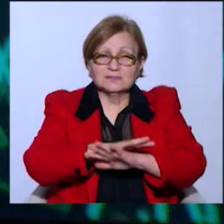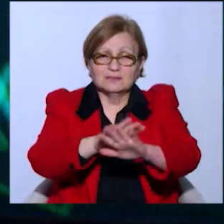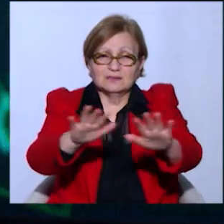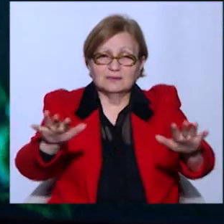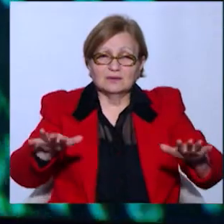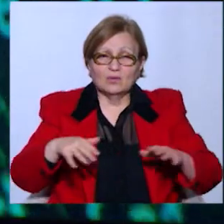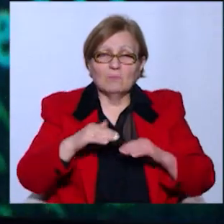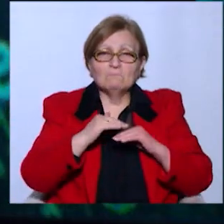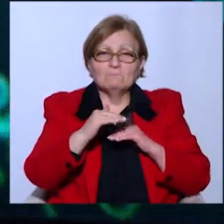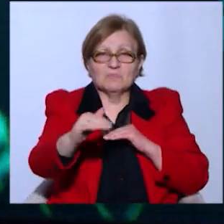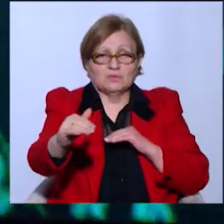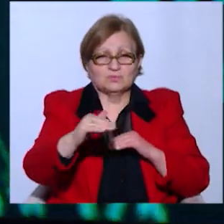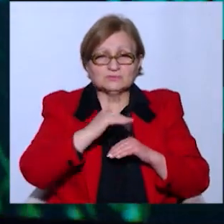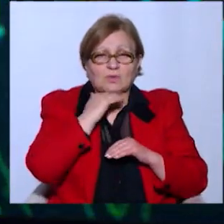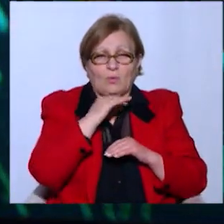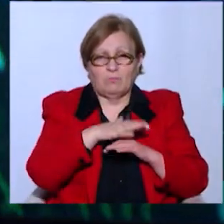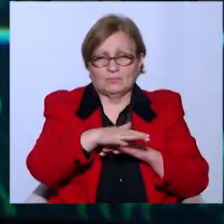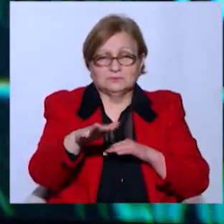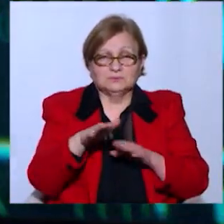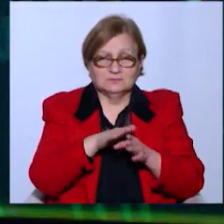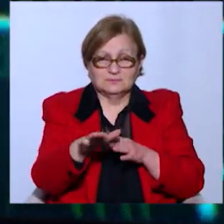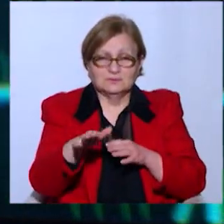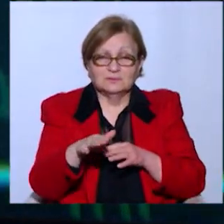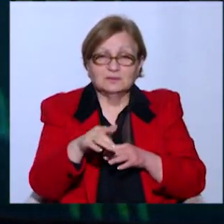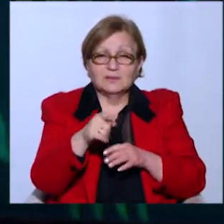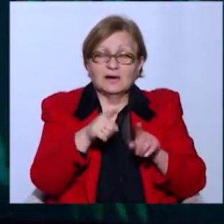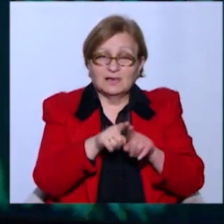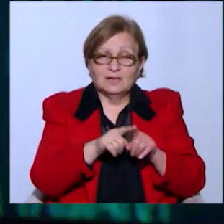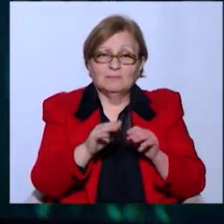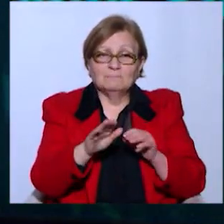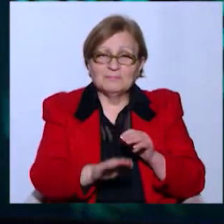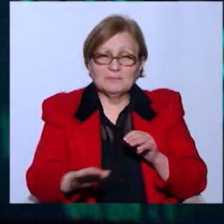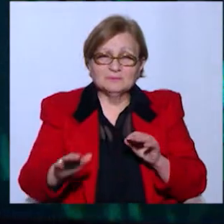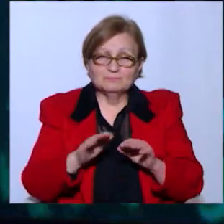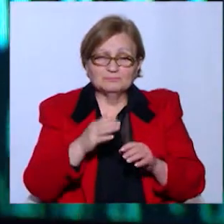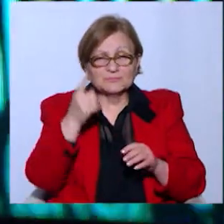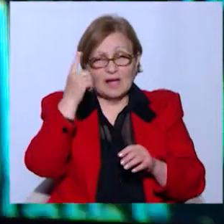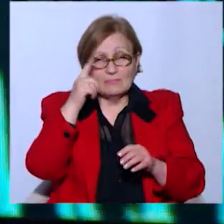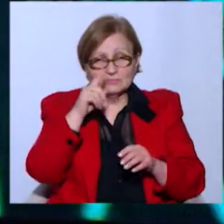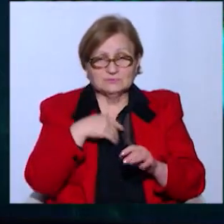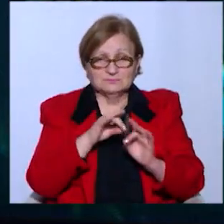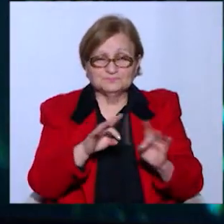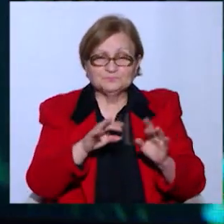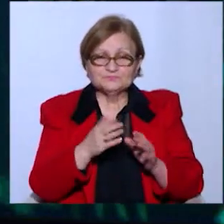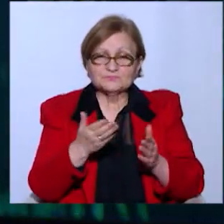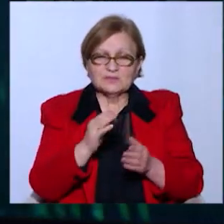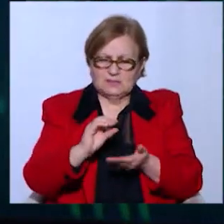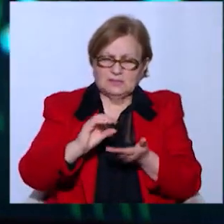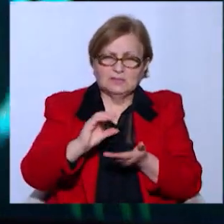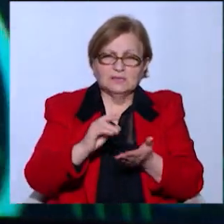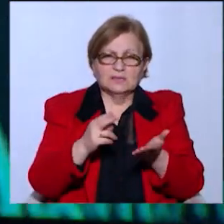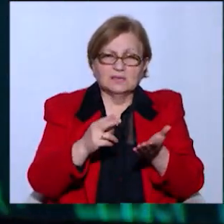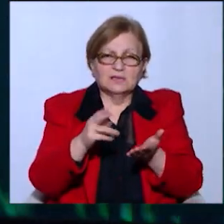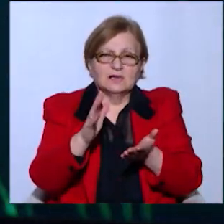ინდოეთს დაფარავდა. და აგრეთვე მხდება ხოლმე უმცროს კლასელებთან მე ესეთი ამოცანა, რომ დაახლოებით რასისკის მიიღება